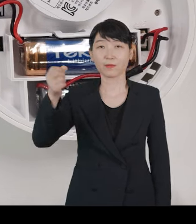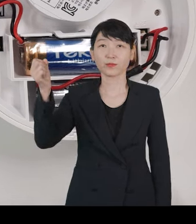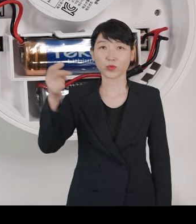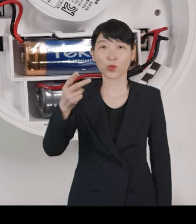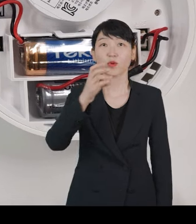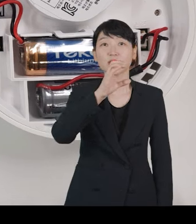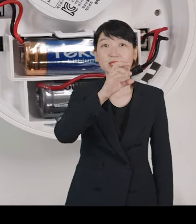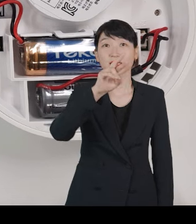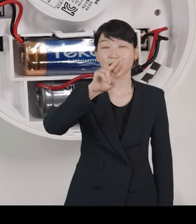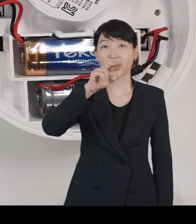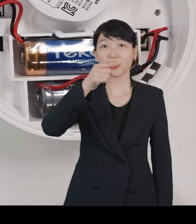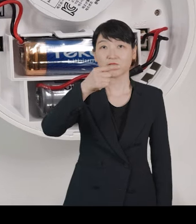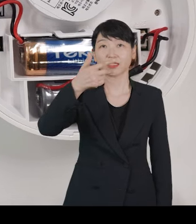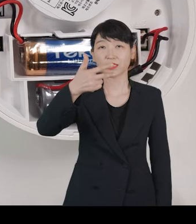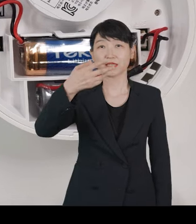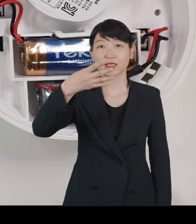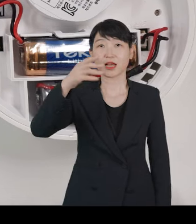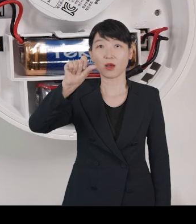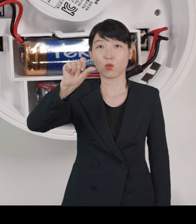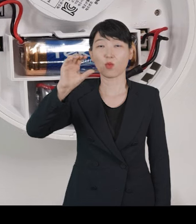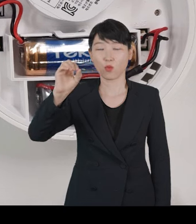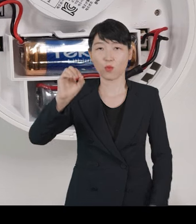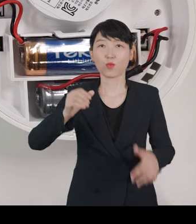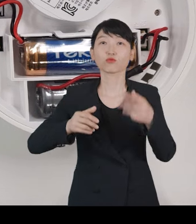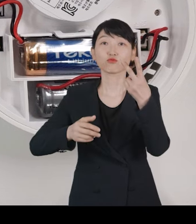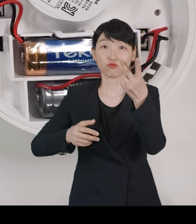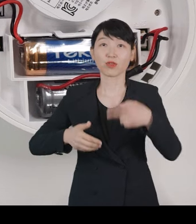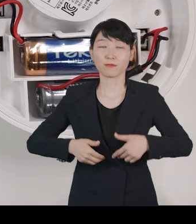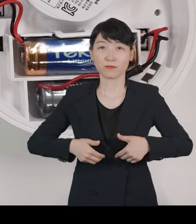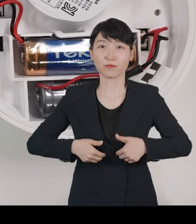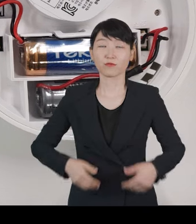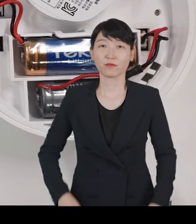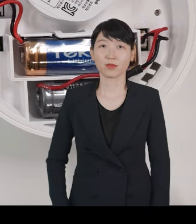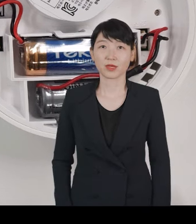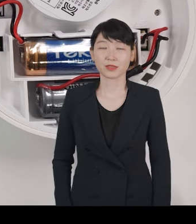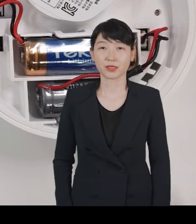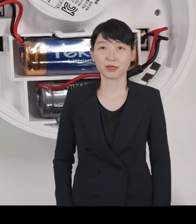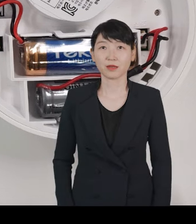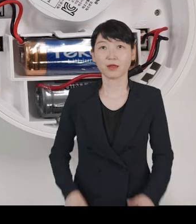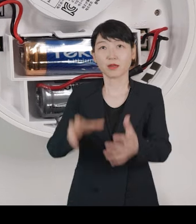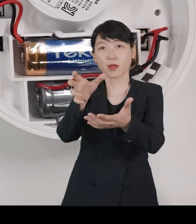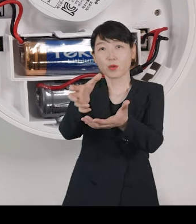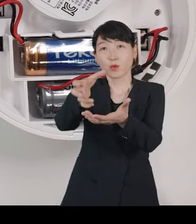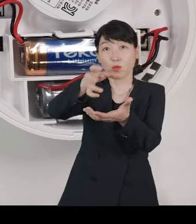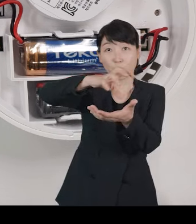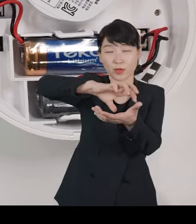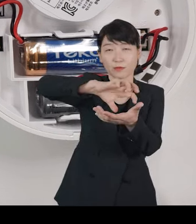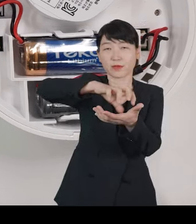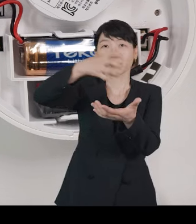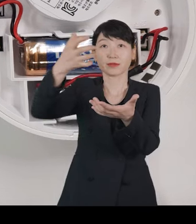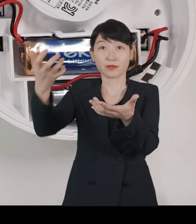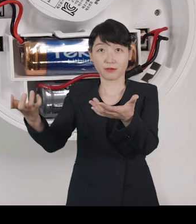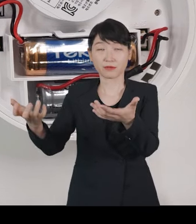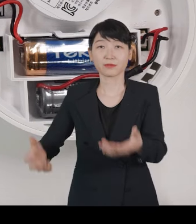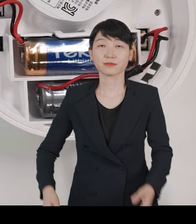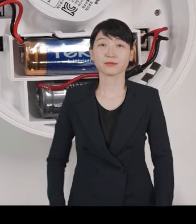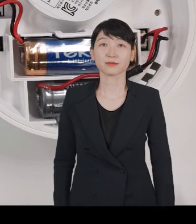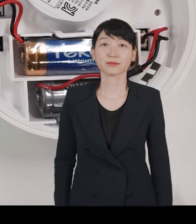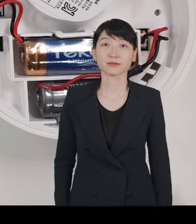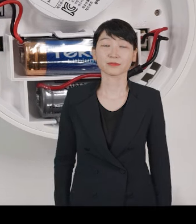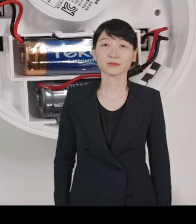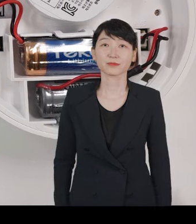CR123 배터리와 CR17450 배터리를 준비합니다. 베이스 커버를 시계 반대 방향으로